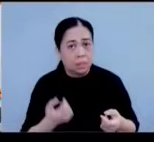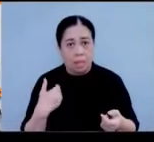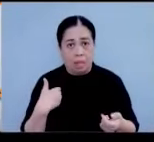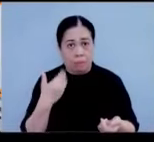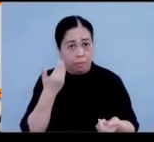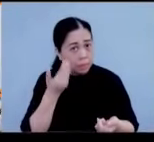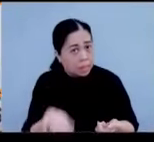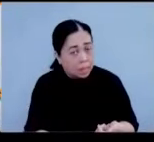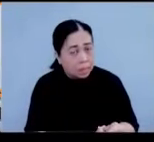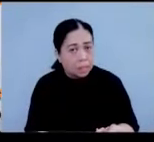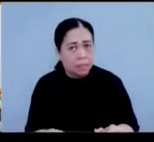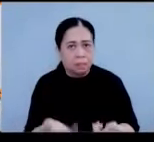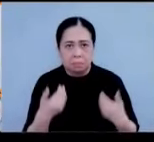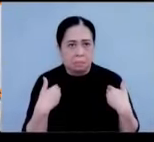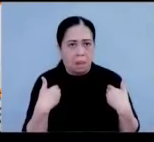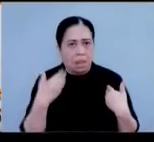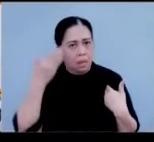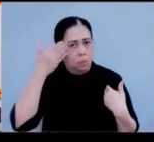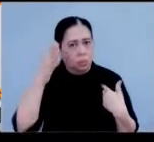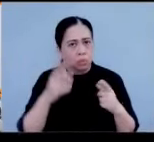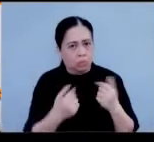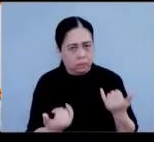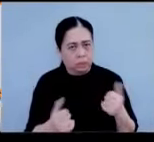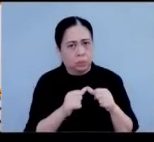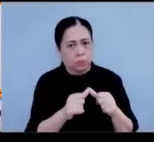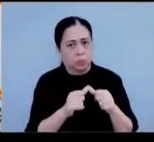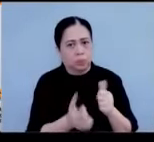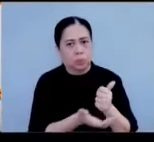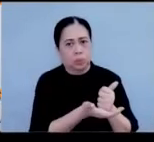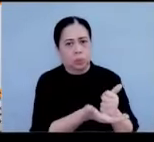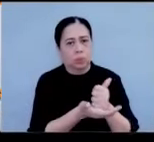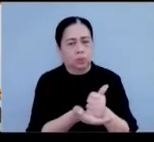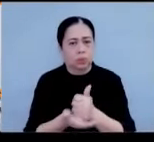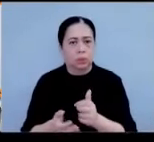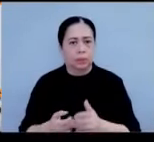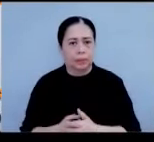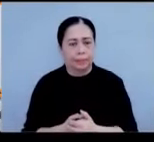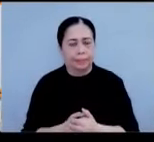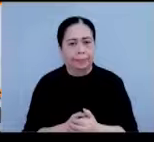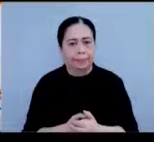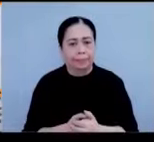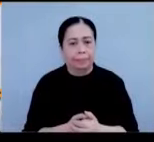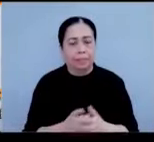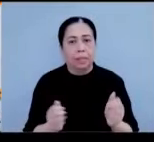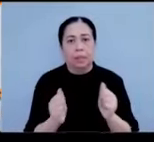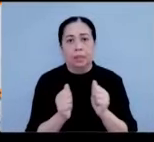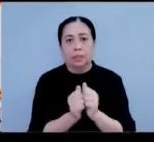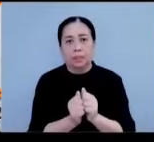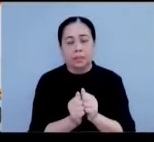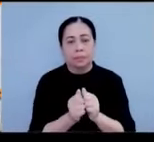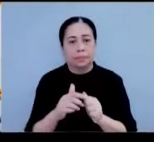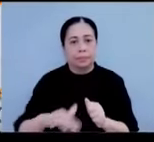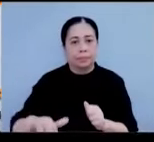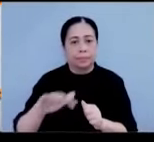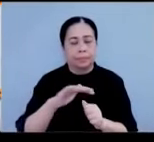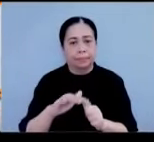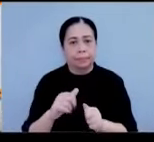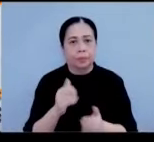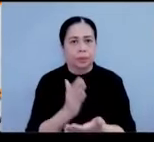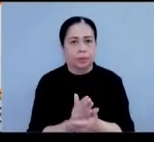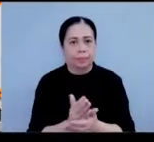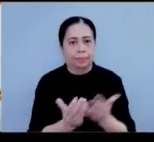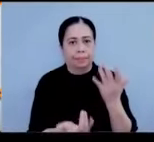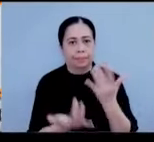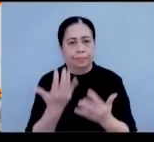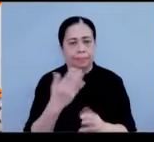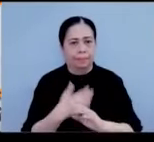na ito, dahil hanggang ngayon ay rumeresponde pa rin sila at sanib puwersa sila sa pag-apula ng sunog. Balik